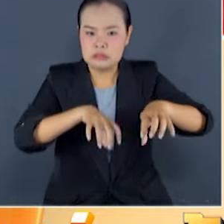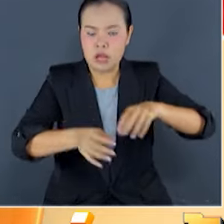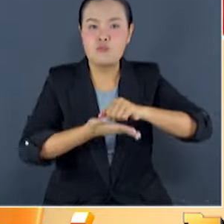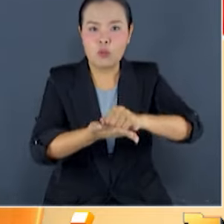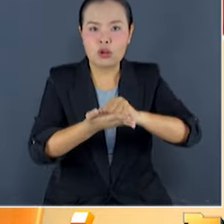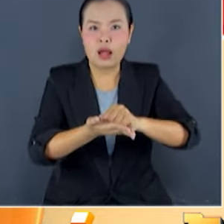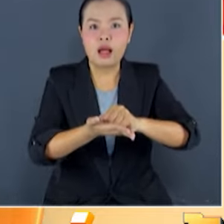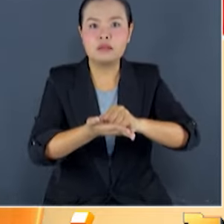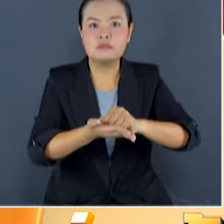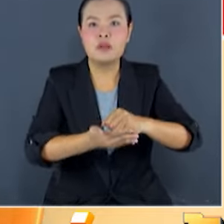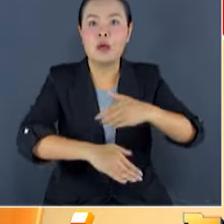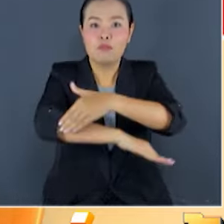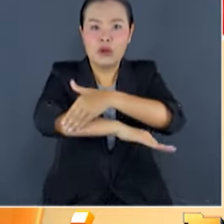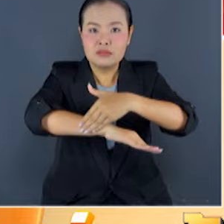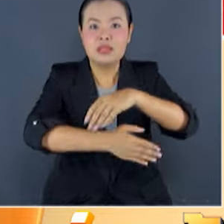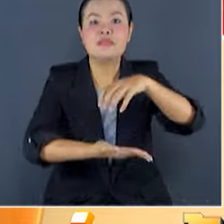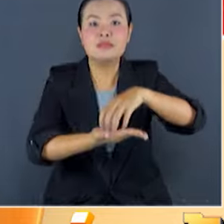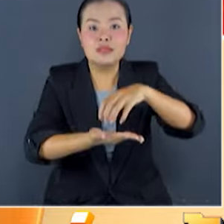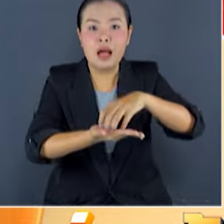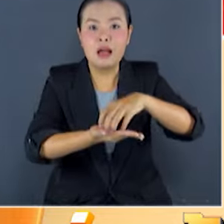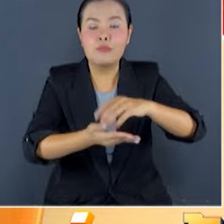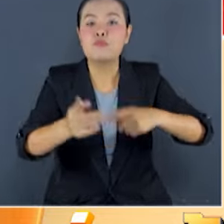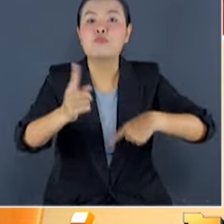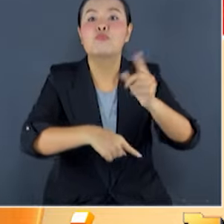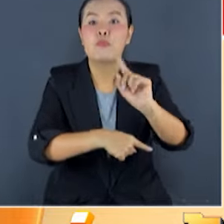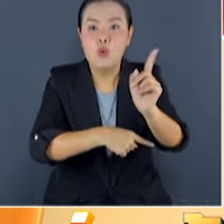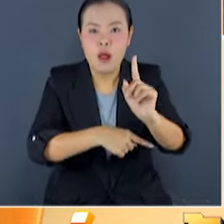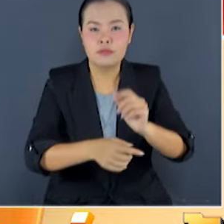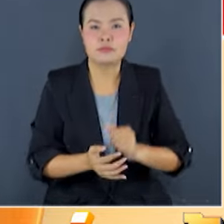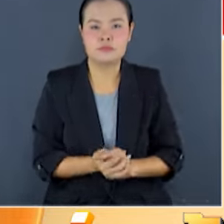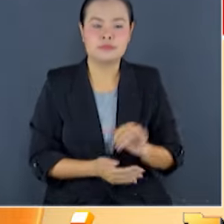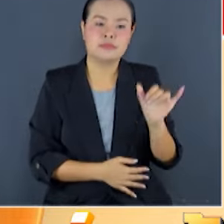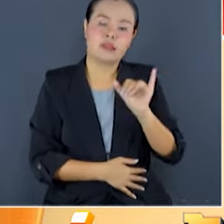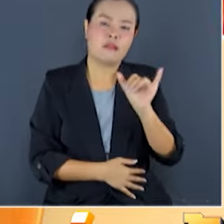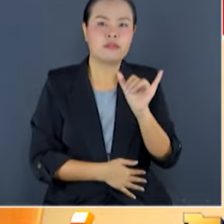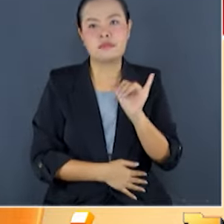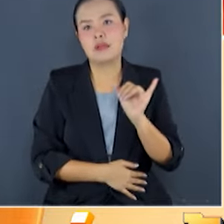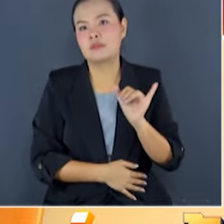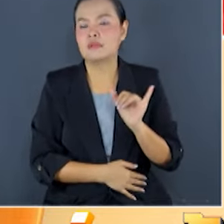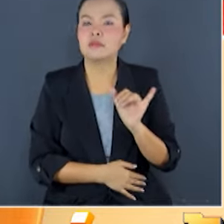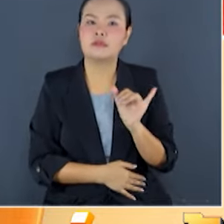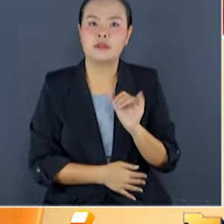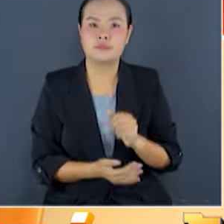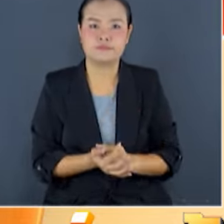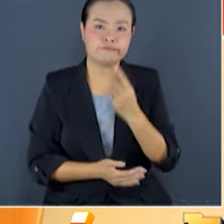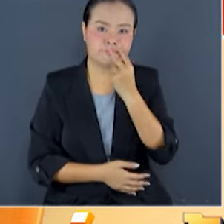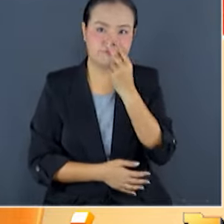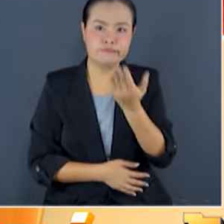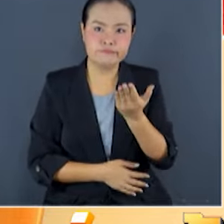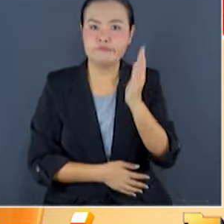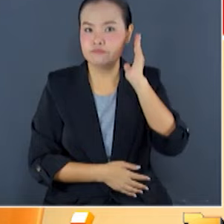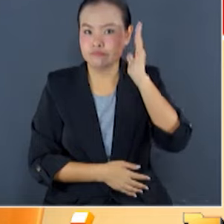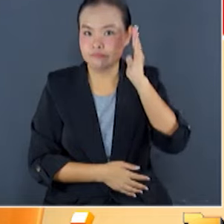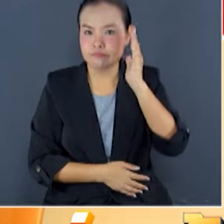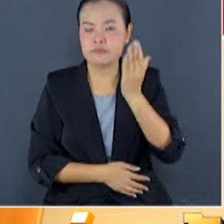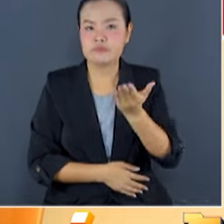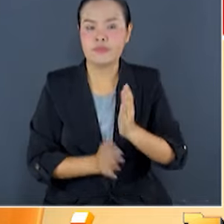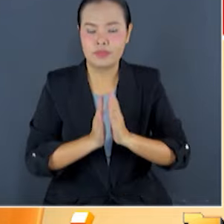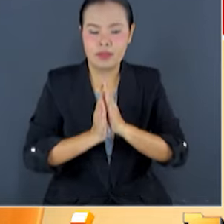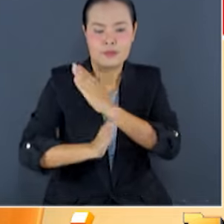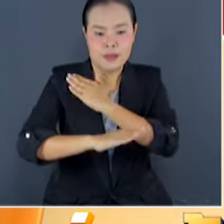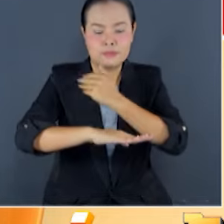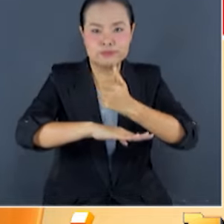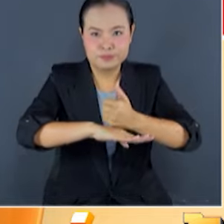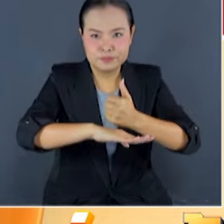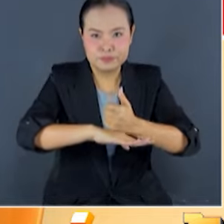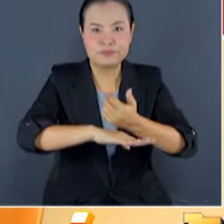กรมบัญชีกลางกรุงเทพนี่แหละแต่ถามว่าจะไปเมื่อไหร่ปรากฏยังไม่มีกำหนดแน่ชัดครับอ้าวลองไปฟังเสียงนะครับกราบนมัสการหลวงพ่อรำ